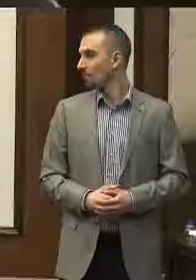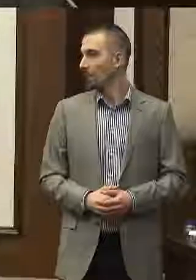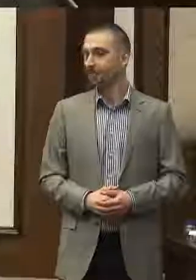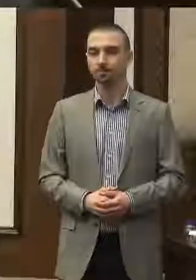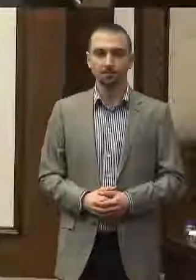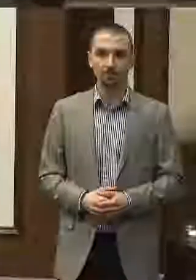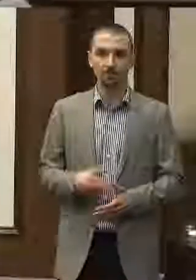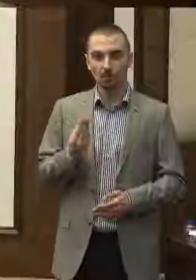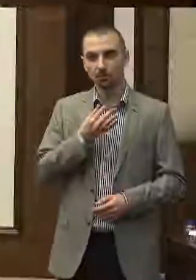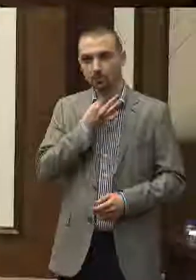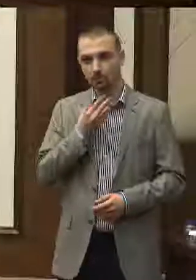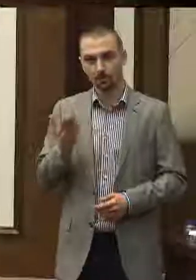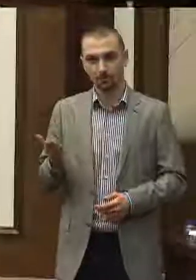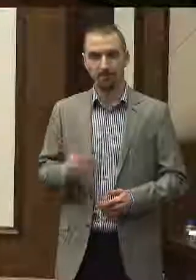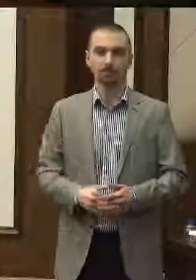Başkanım.